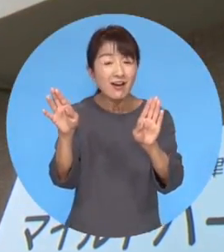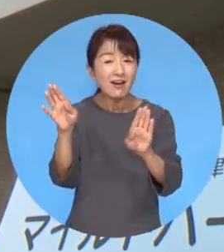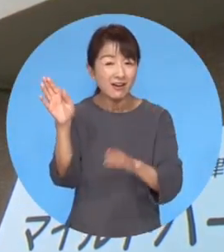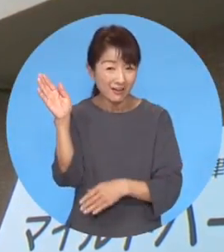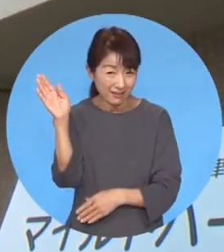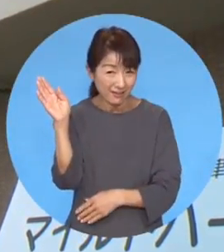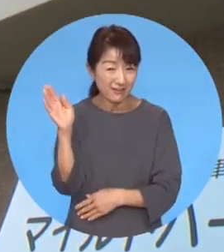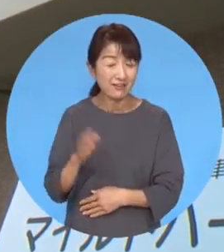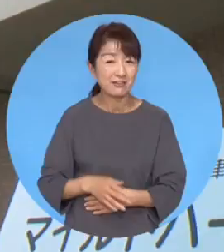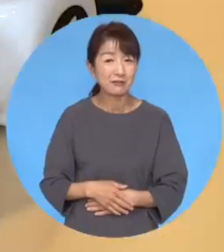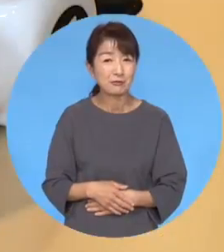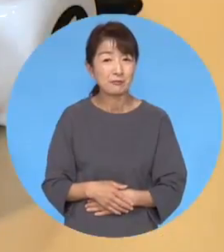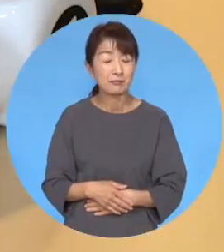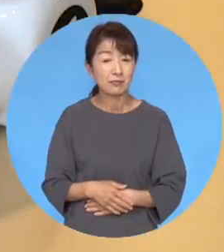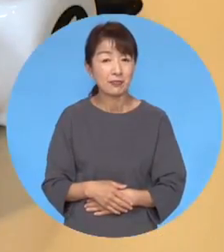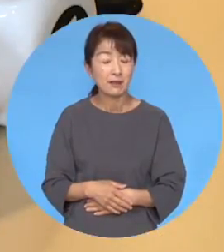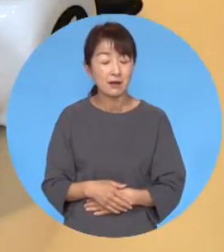寺です。